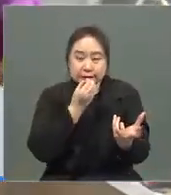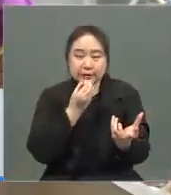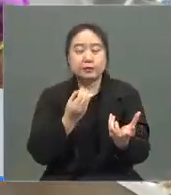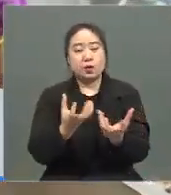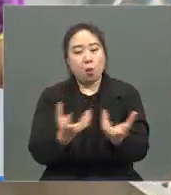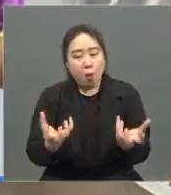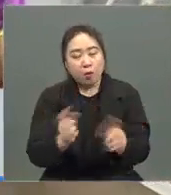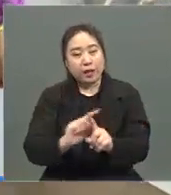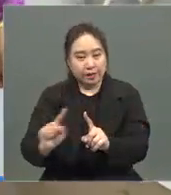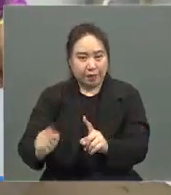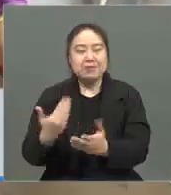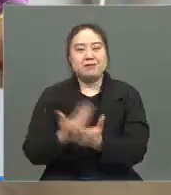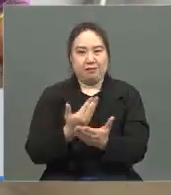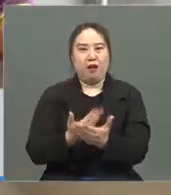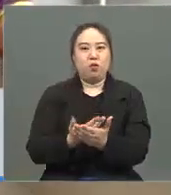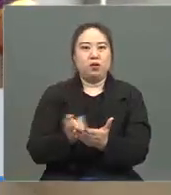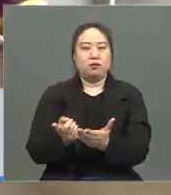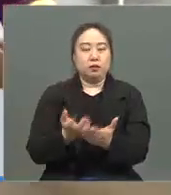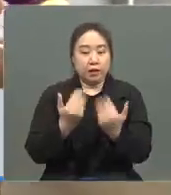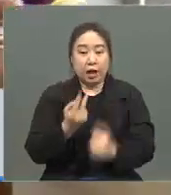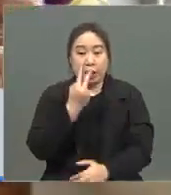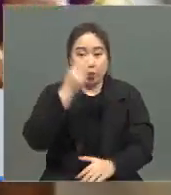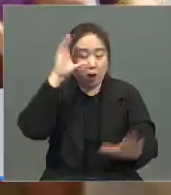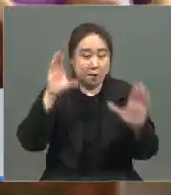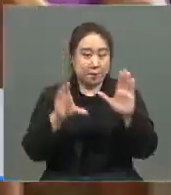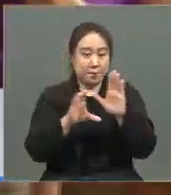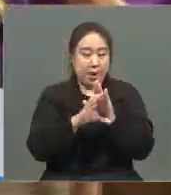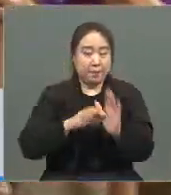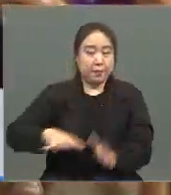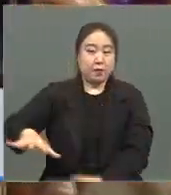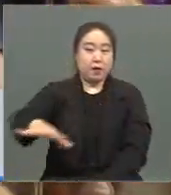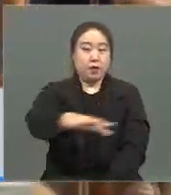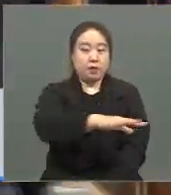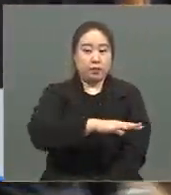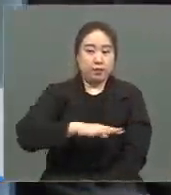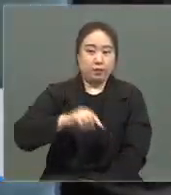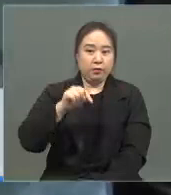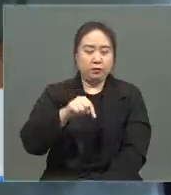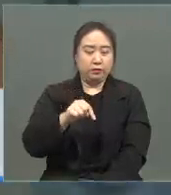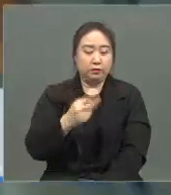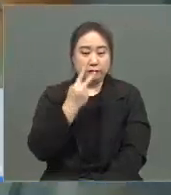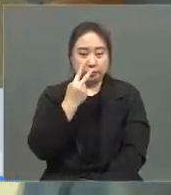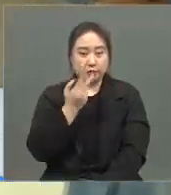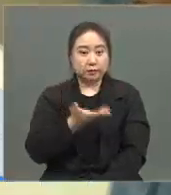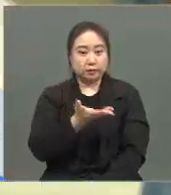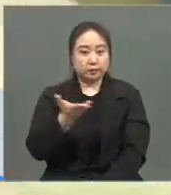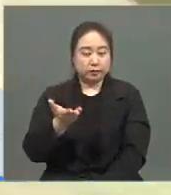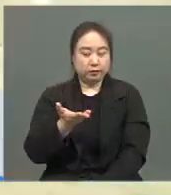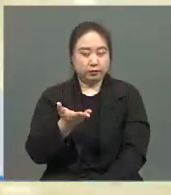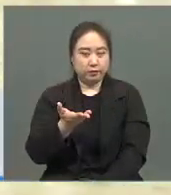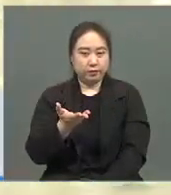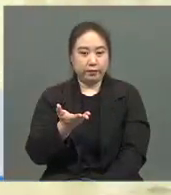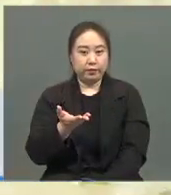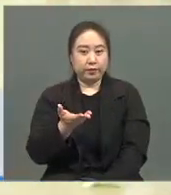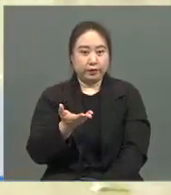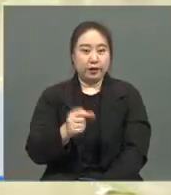ก็ยังมีเรื่องของเงินเยียวยาด้วยเดี๋ยวนี้จะผู้ชมดูภาพบรรยากาศโดยรอบของจุดที่รายงานนะคะอย่างด้านหลังที่ผู้ชมจะได้เห็นก็คืออย่างที่บ